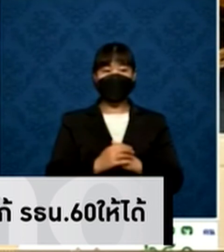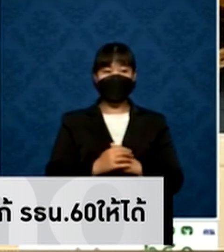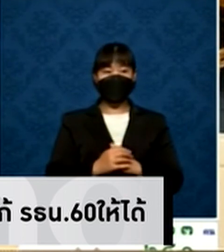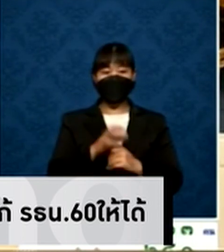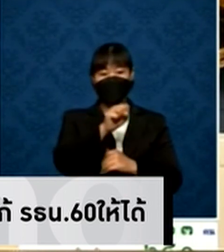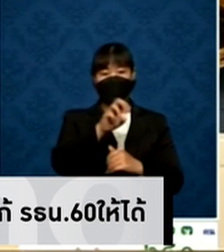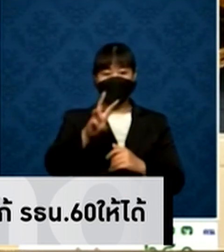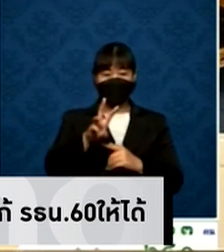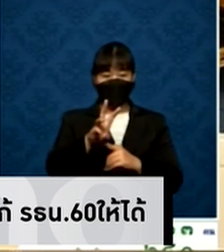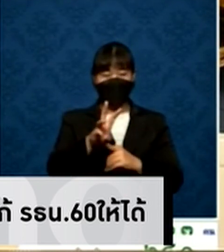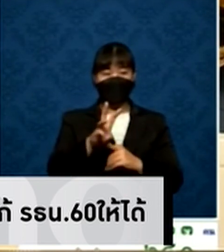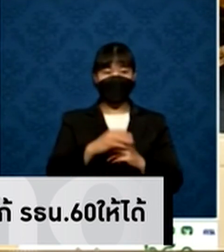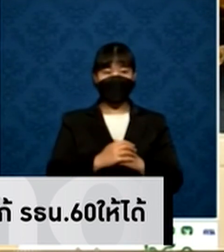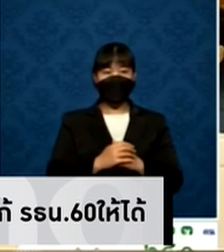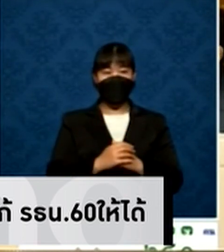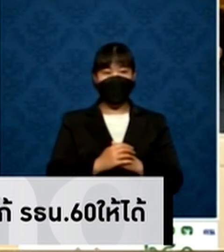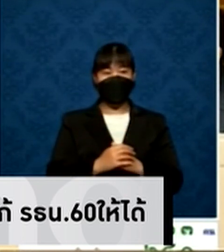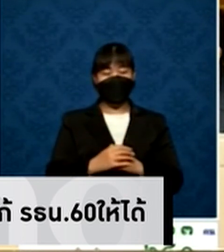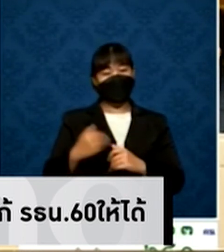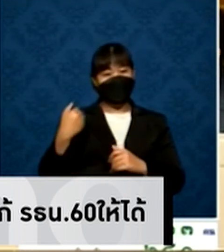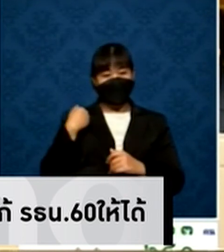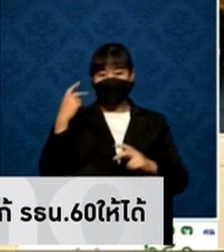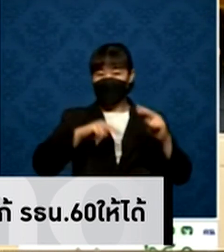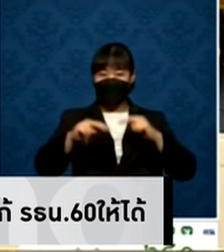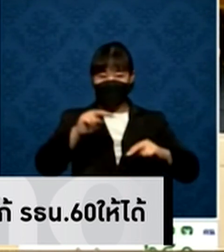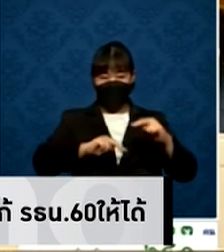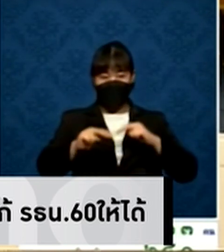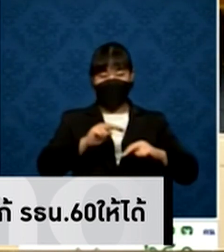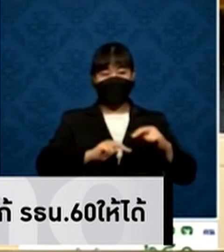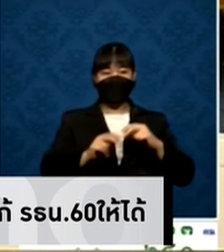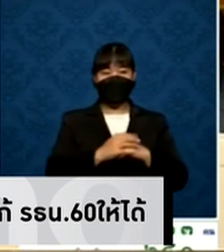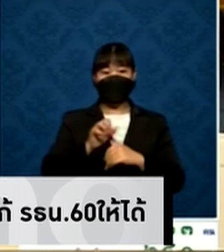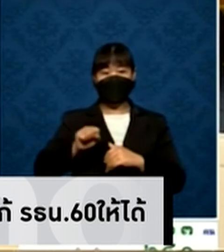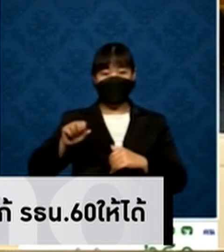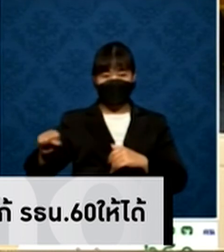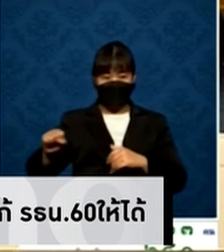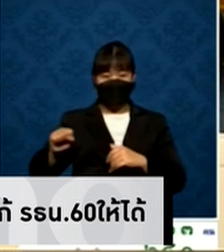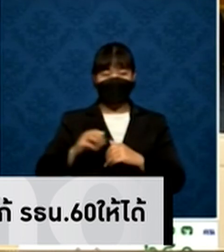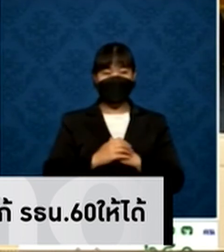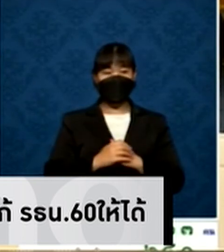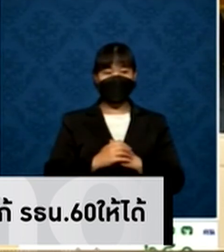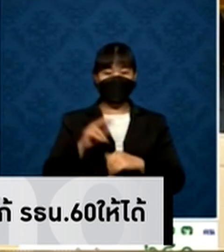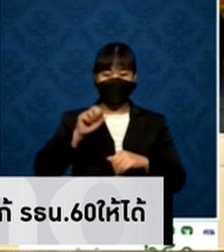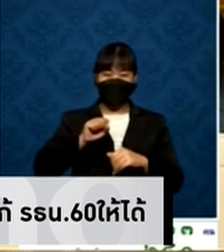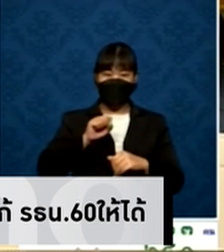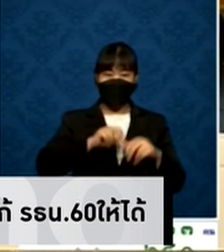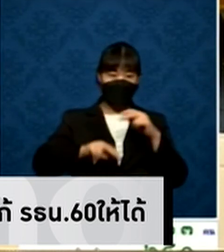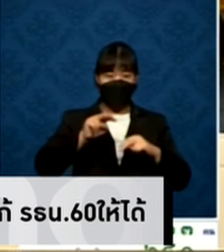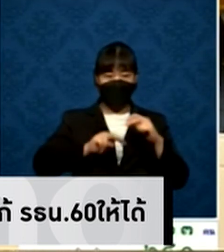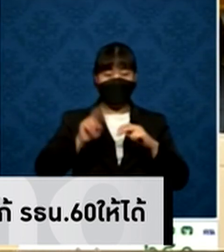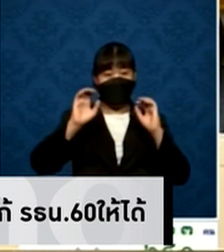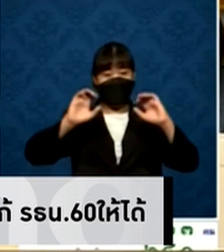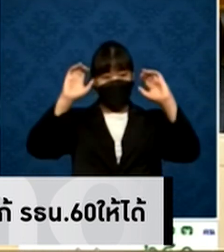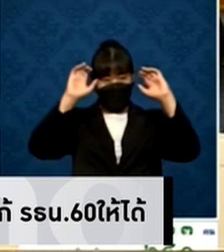ทำได้ยากแต่หากจะหยุดเคลื่อนไหวรณรงค์พวกเขาก็ถือว่ารัฐธรรมนูญที่เขาออกแบบไปต่อเนื่องตลอดกาลนะประชาชนผู้ทรงอำนาจสถาปนา